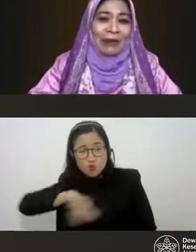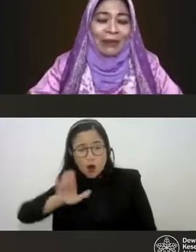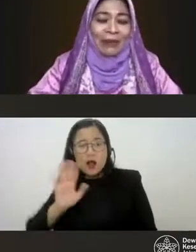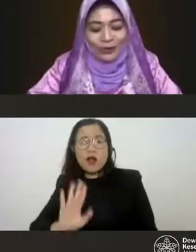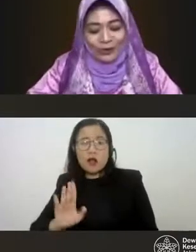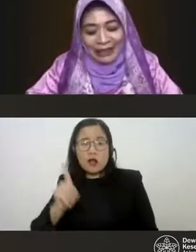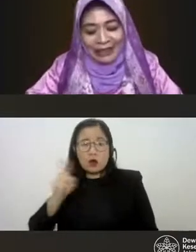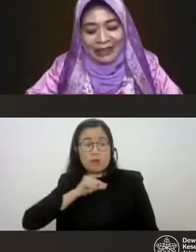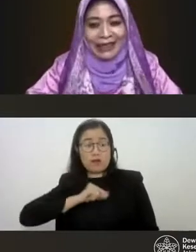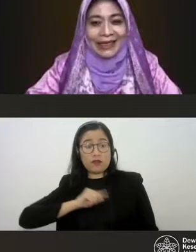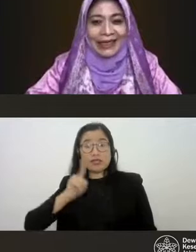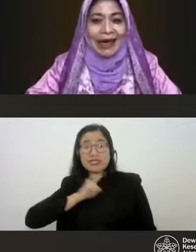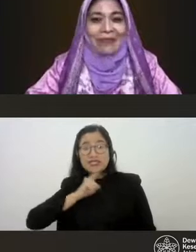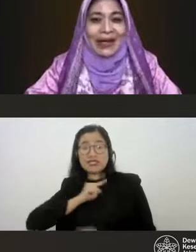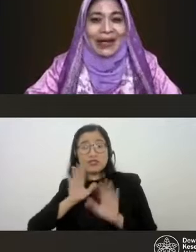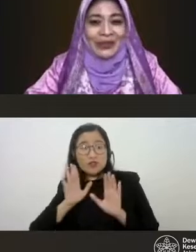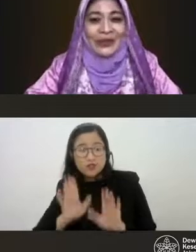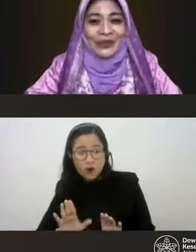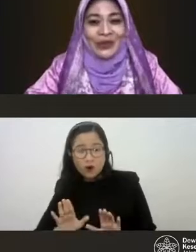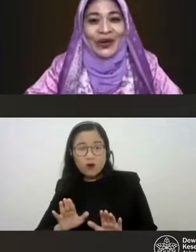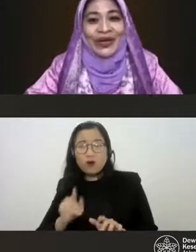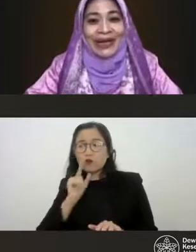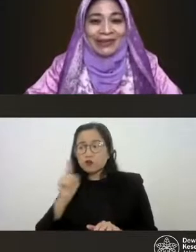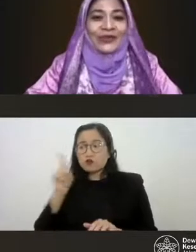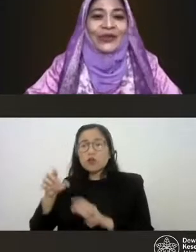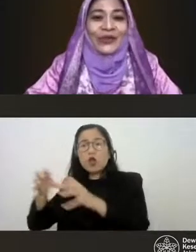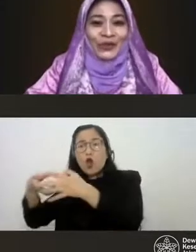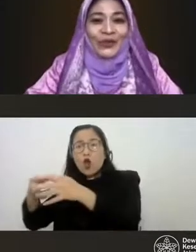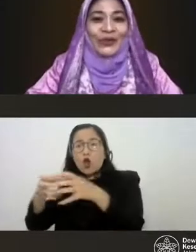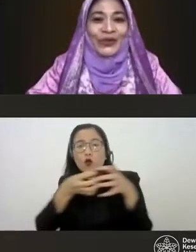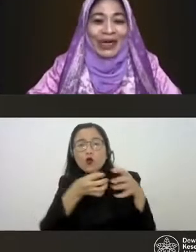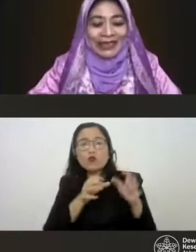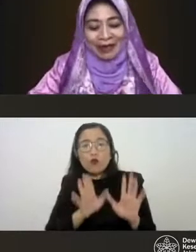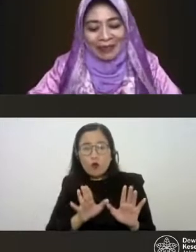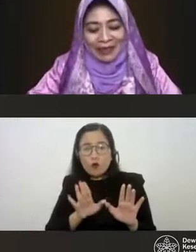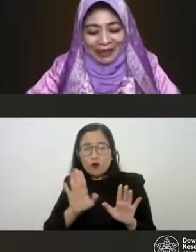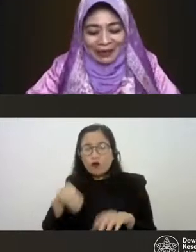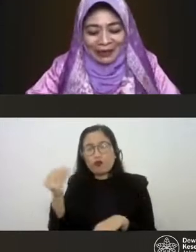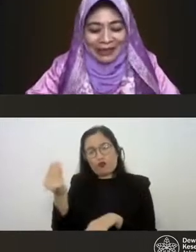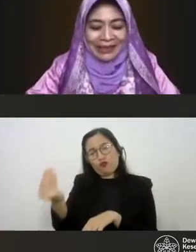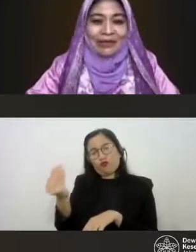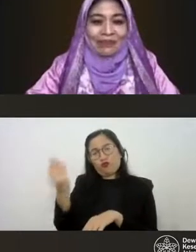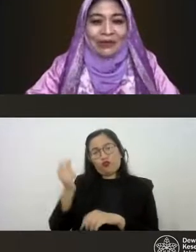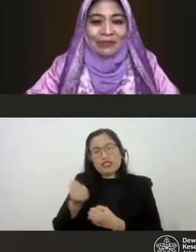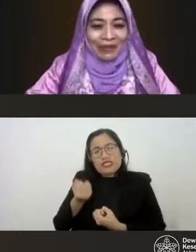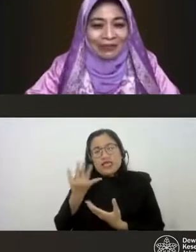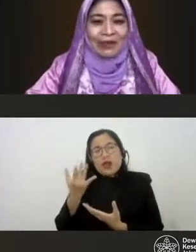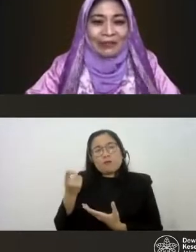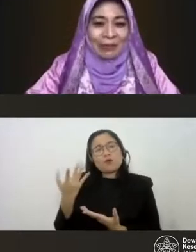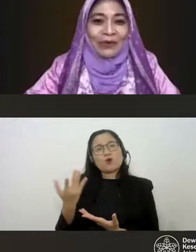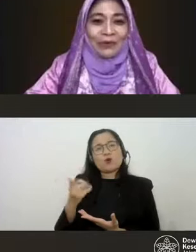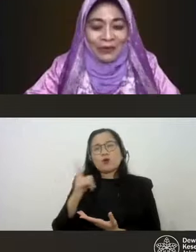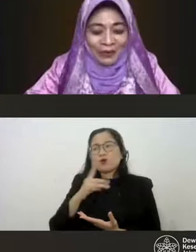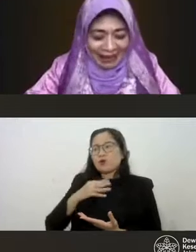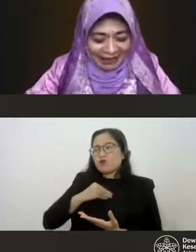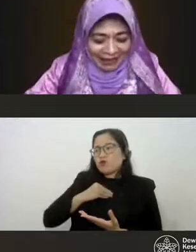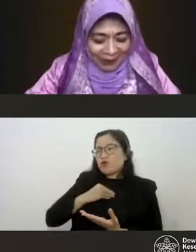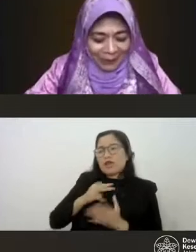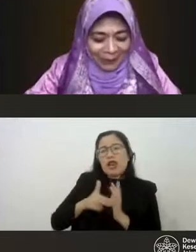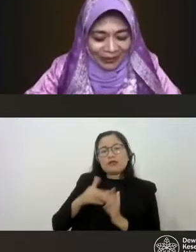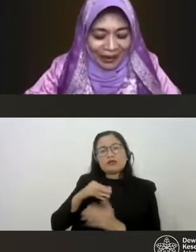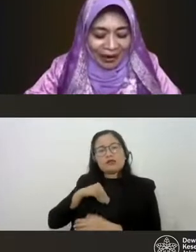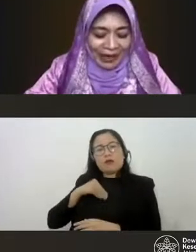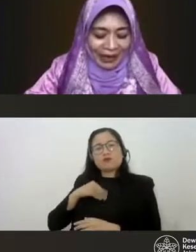hanya bermanfaat untuk diri sendiri, apalagi juga untuk golongan, tunggu dulu ya, keislaman kita itu masih belum tuntas